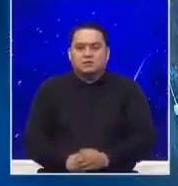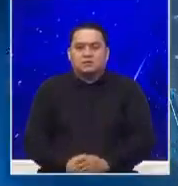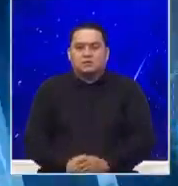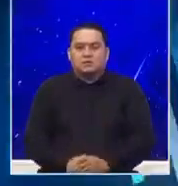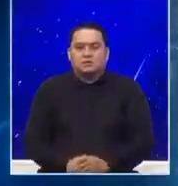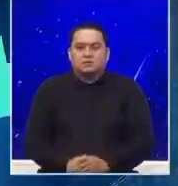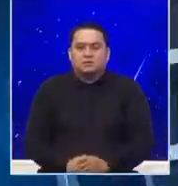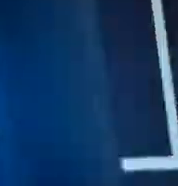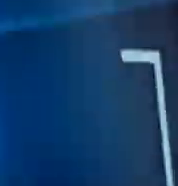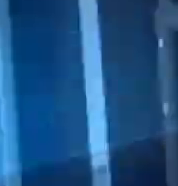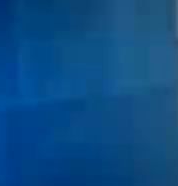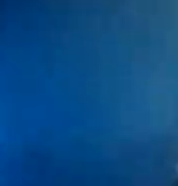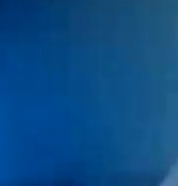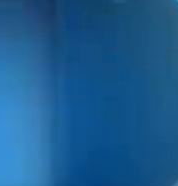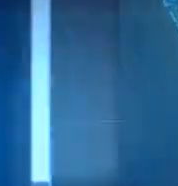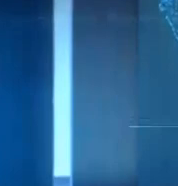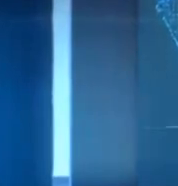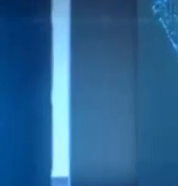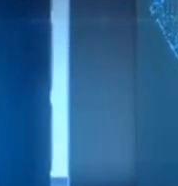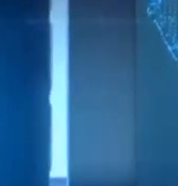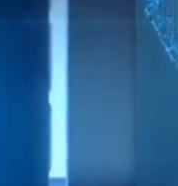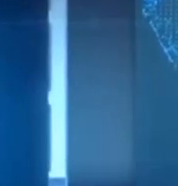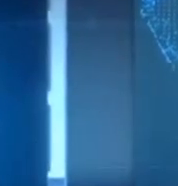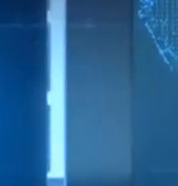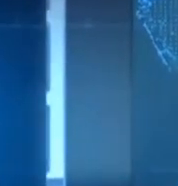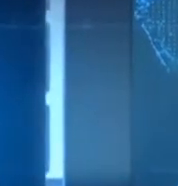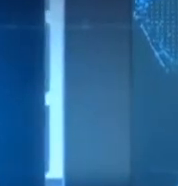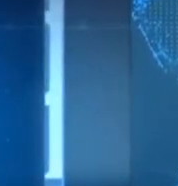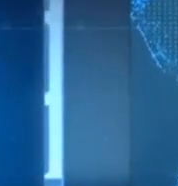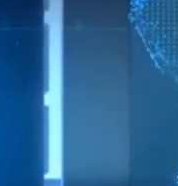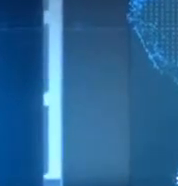Гульмира Тимиргалиева, Асет Дусенбек, телеканал ЖТСУ, Талдыкурган.